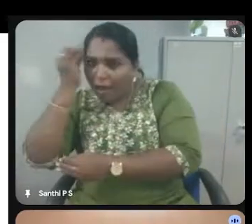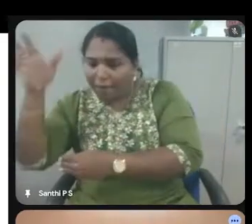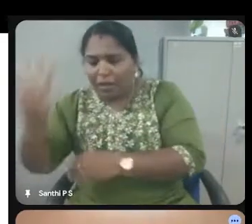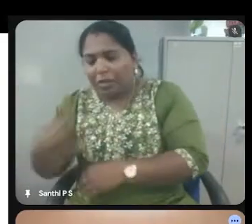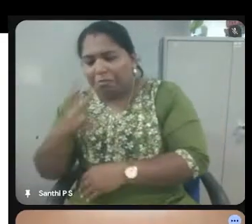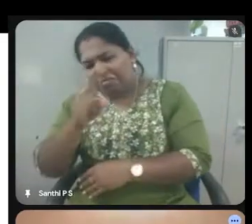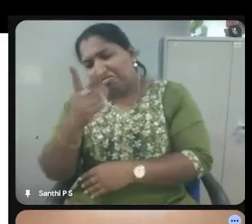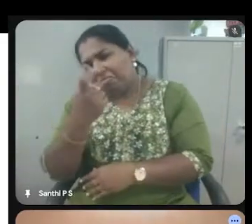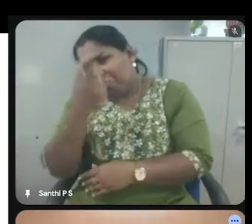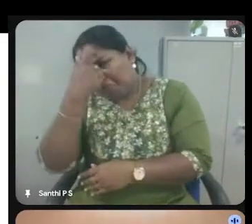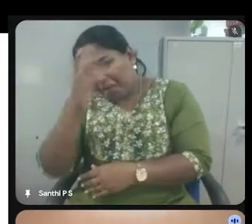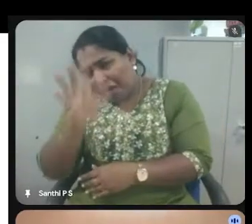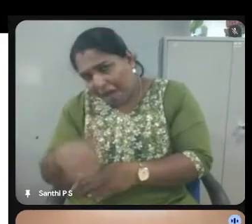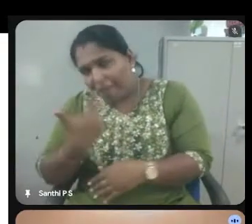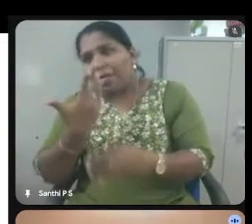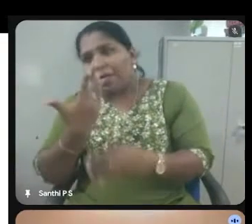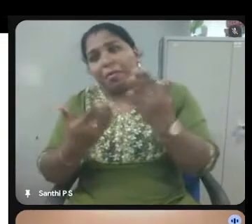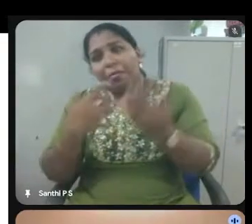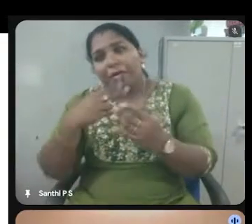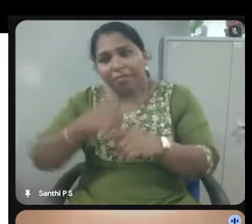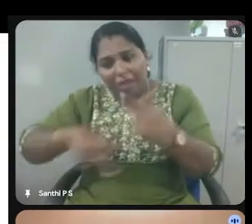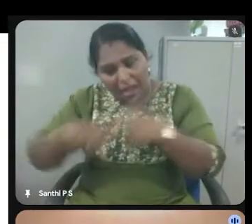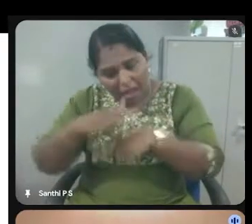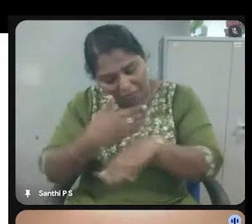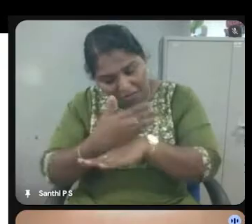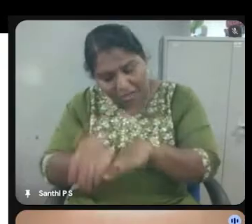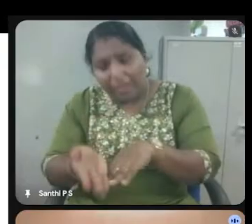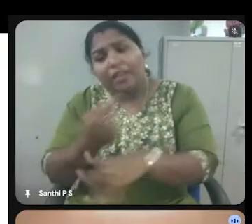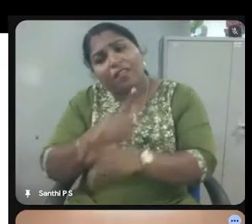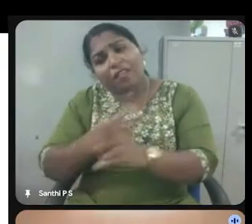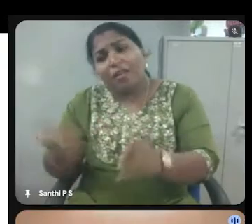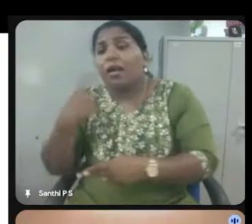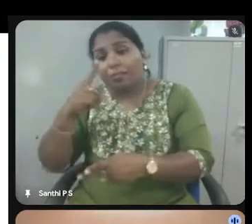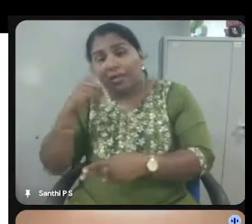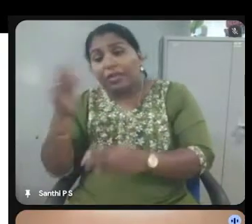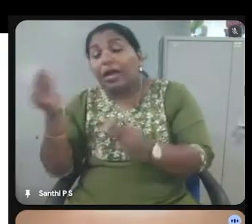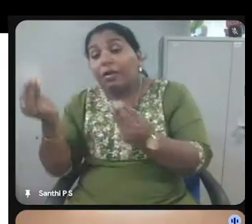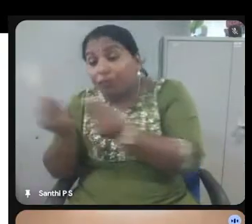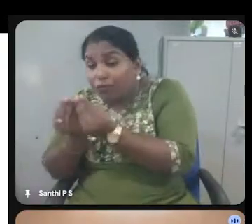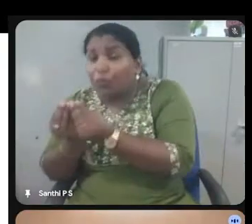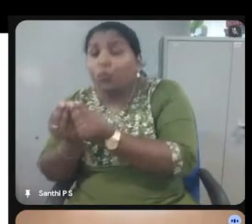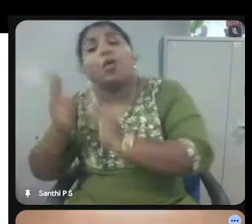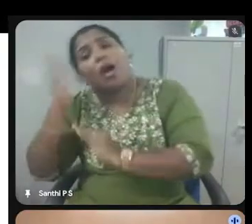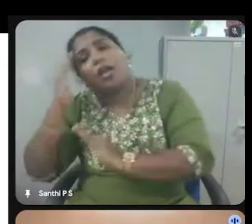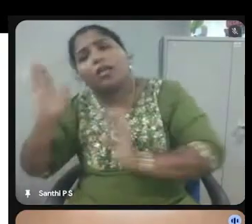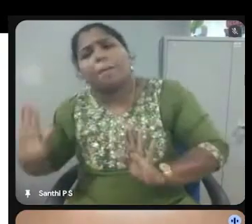പറയുക നമ്മുടെ ക്ലിനിക്കൽ എക്സ്പീരിയൻസസ് മനസ്സിലായത് കൊണ്ടാണ് ഇവിടെ ഇങ്ങനെ ഒരു